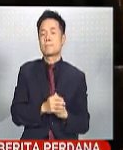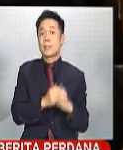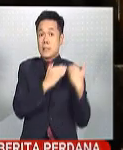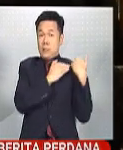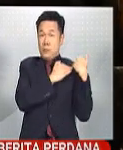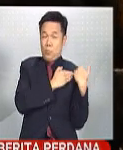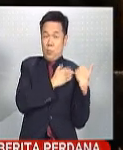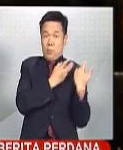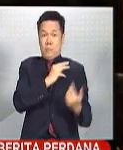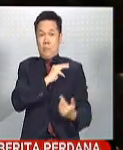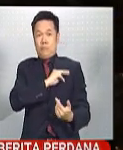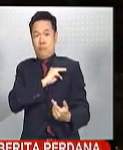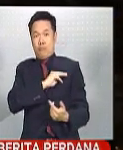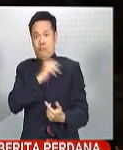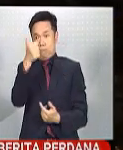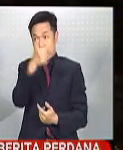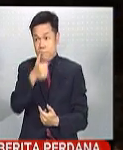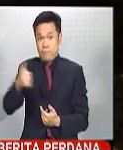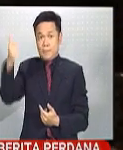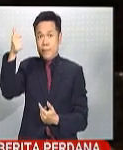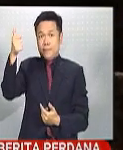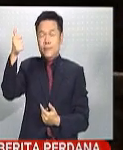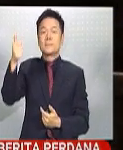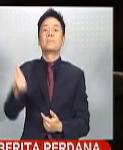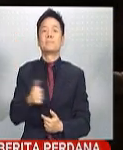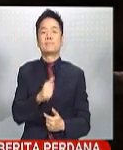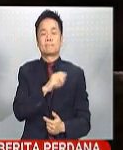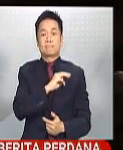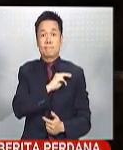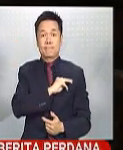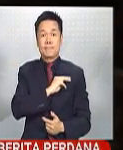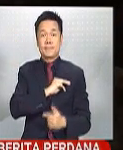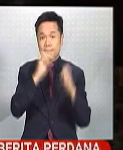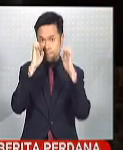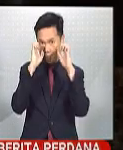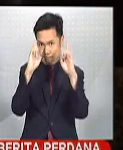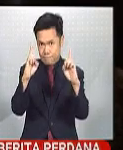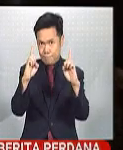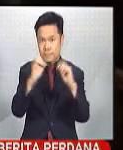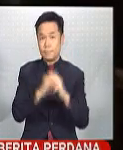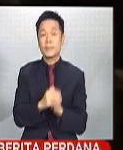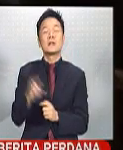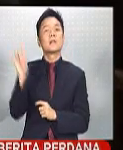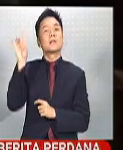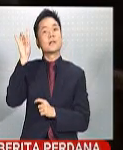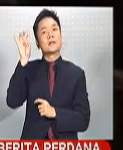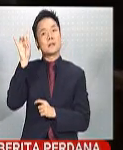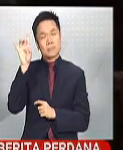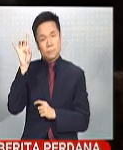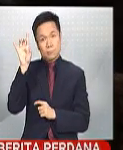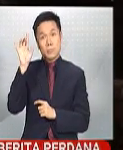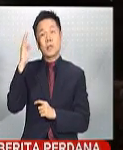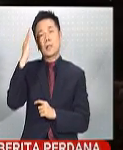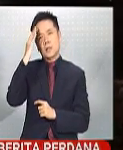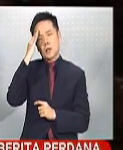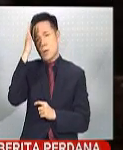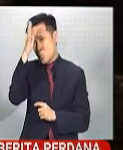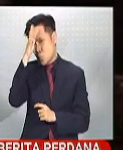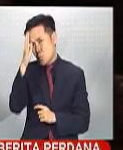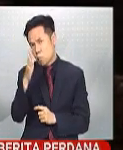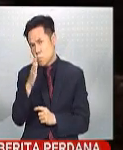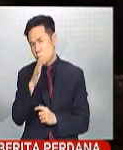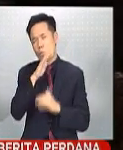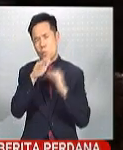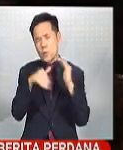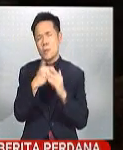tanggungjawab sebagai Menteri Kanan, Menteri Pendidikan. Dan insyaAllah kita tahu ibu bapa mengharapkan